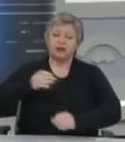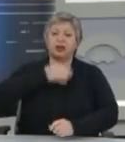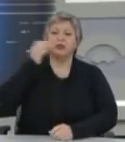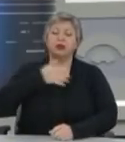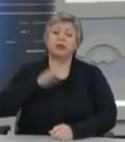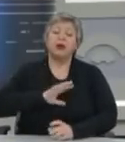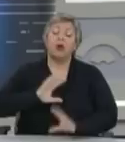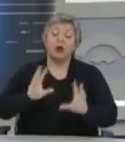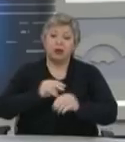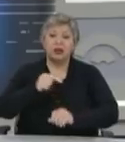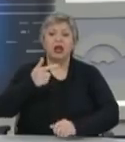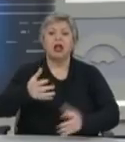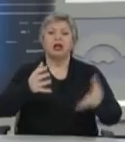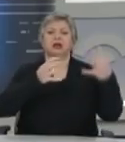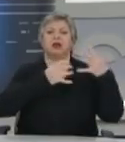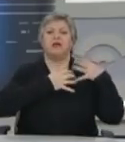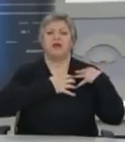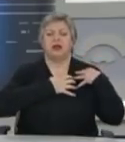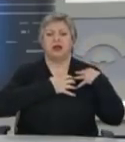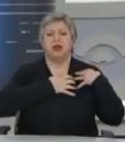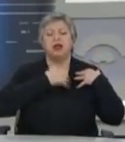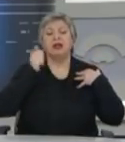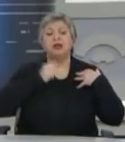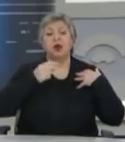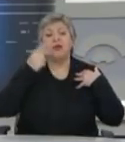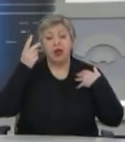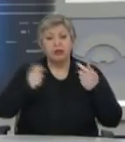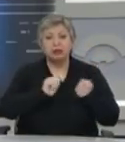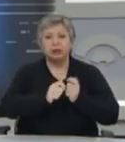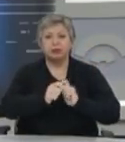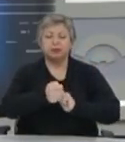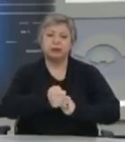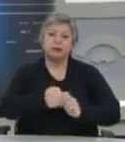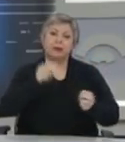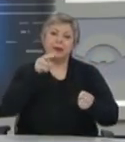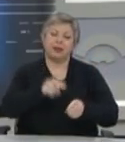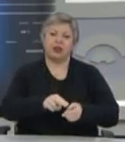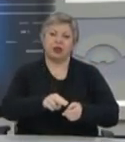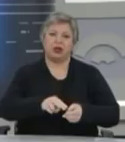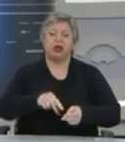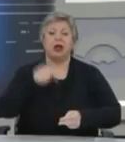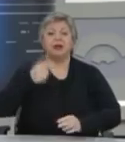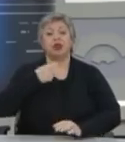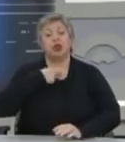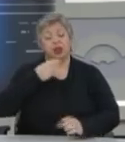μια αναθεώρηση μικρότερη από αυτό το οποίο χρειάζεται η χώρα. Κρίμα